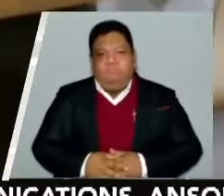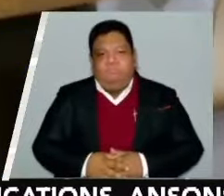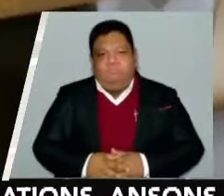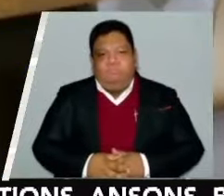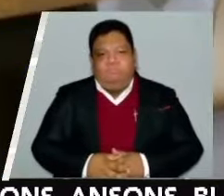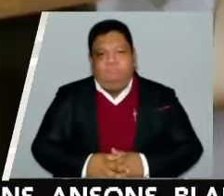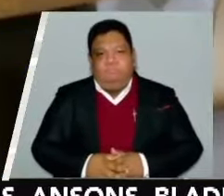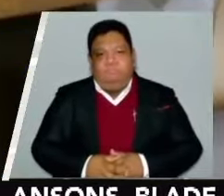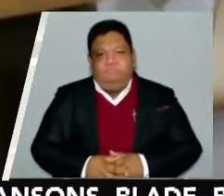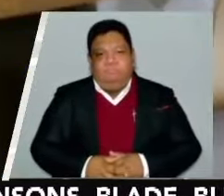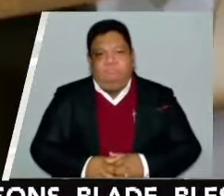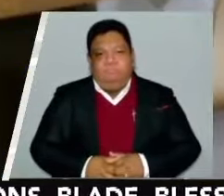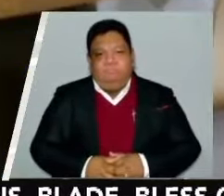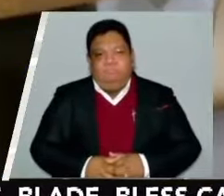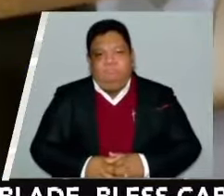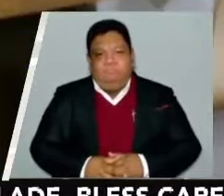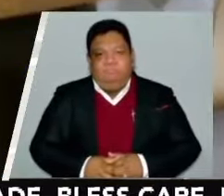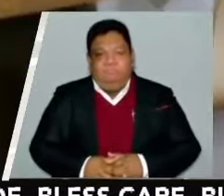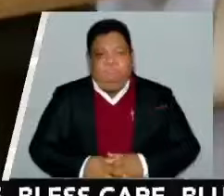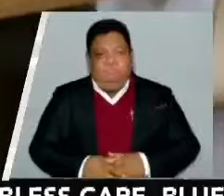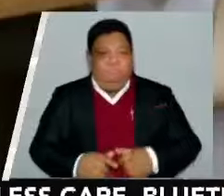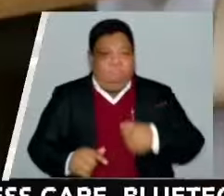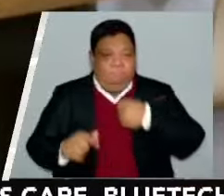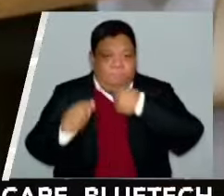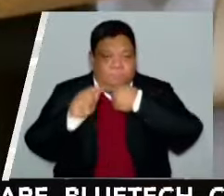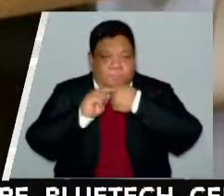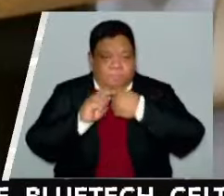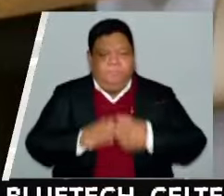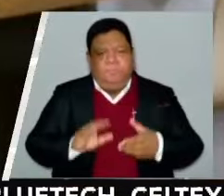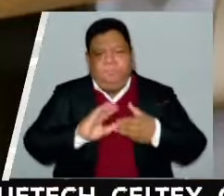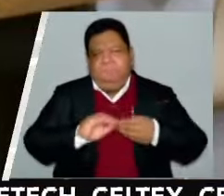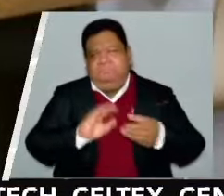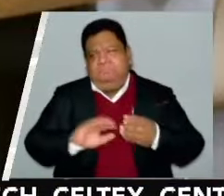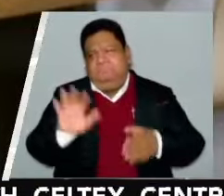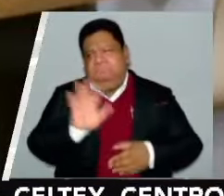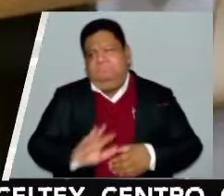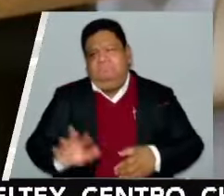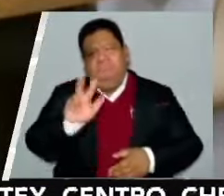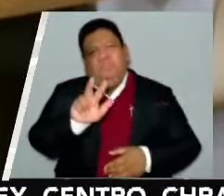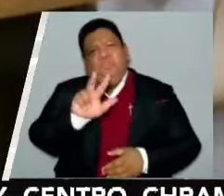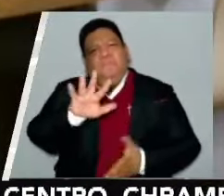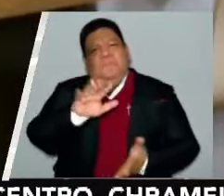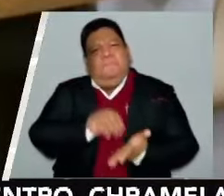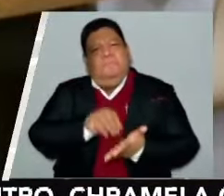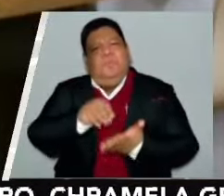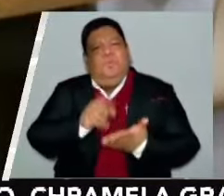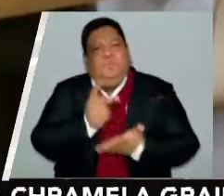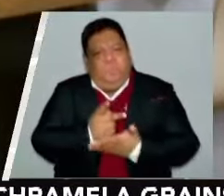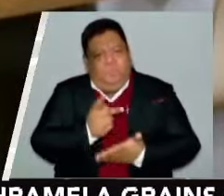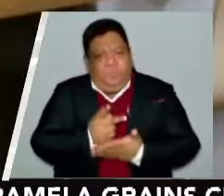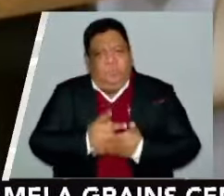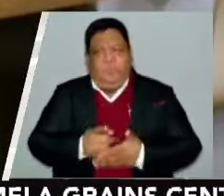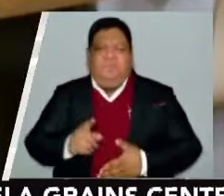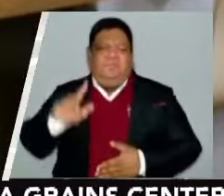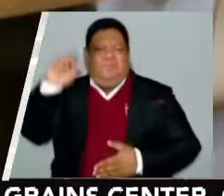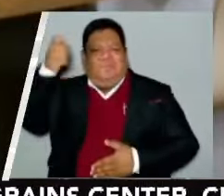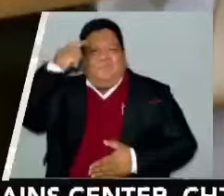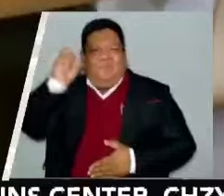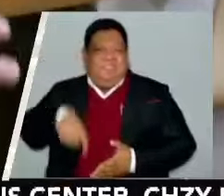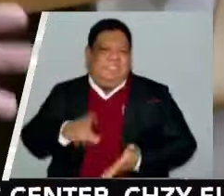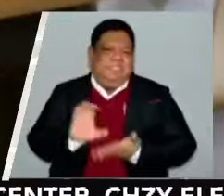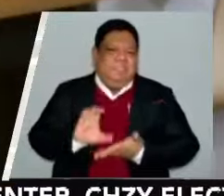Evan, dagdag ni Yusa Gilbert Cruz, sumigit ko mo lang 35 million pesos na yung naging cost ng government para sa upkeep nitong ng place, pati